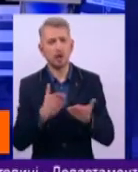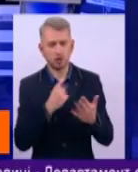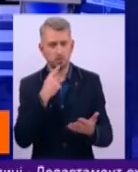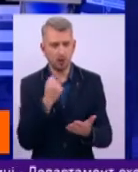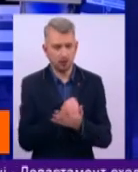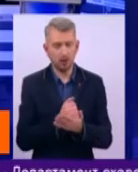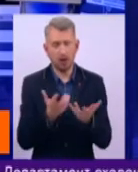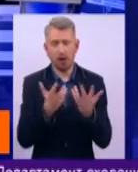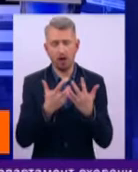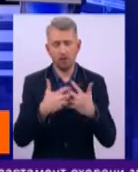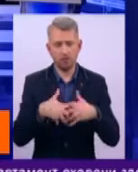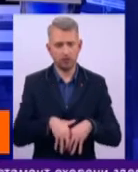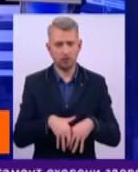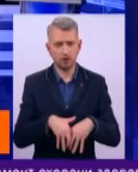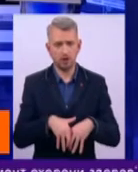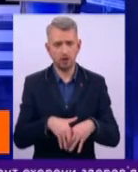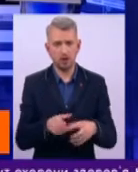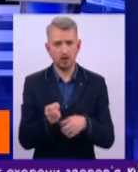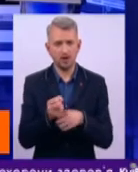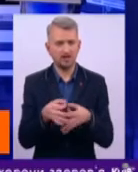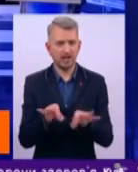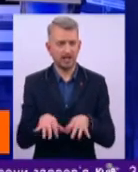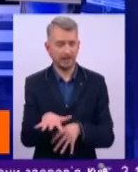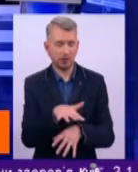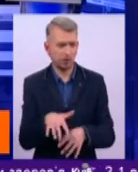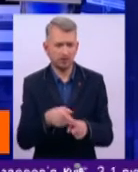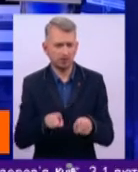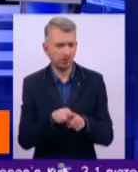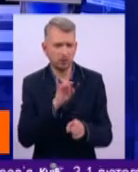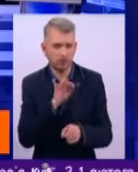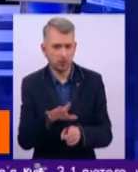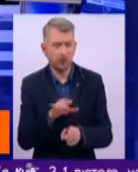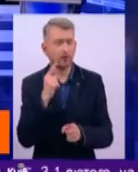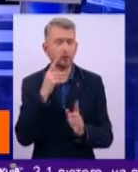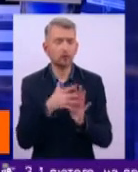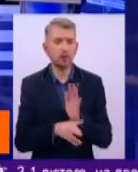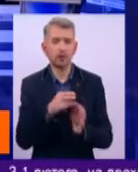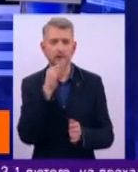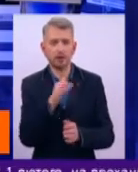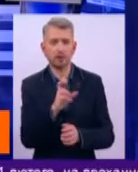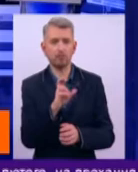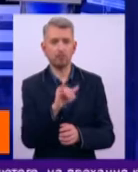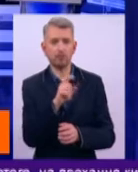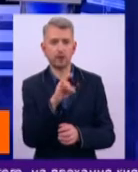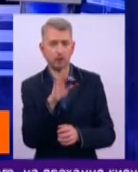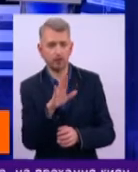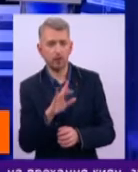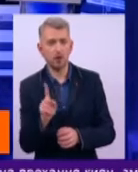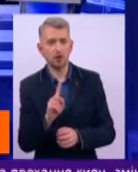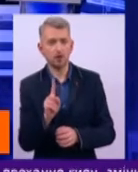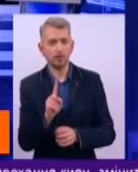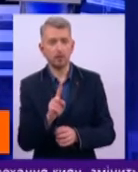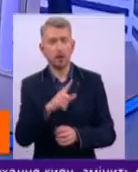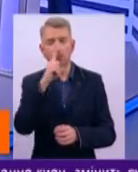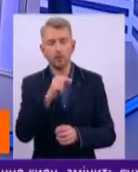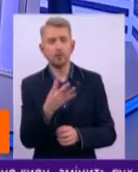то автоматично, знаєте, звільнили територію. Такого не буде. І розуміло, як зазначив пан Бузаров, що